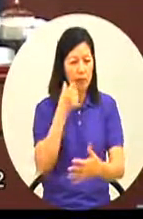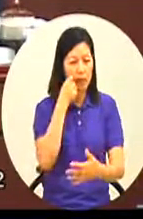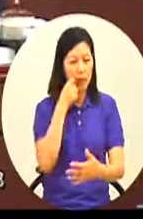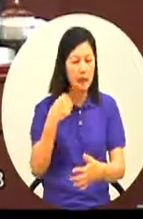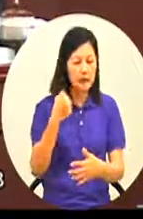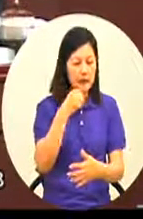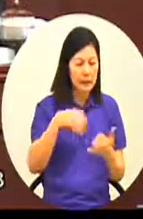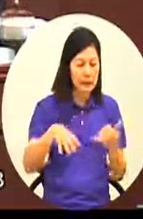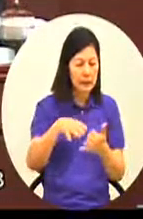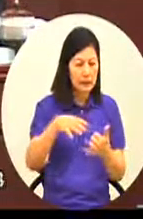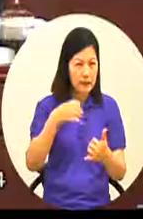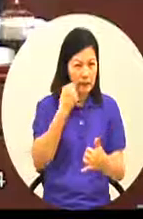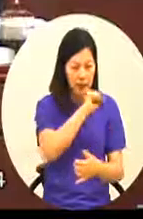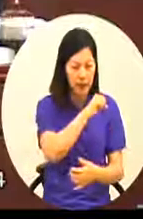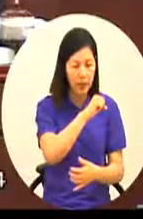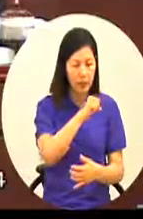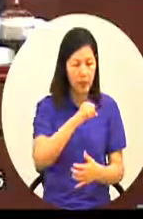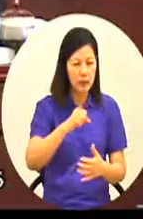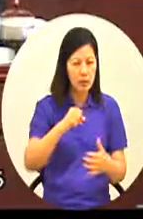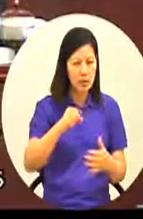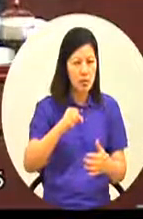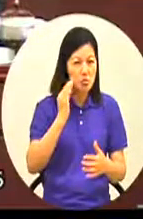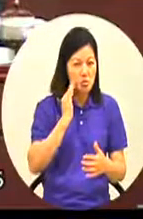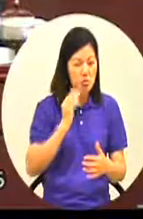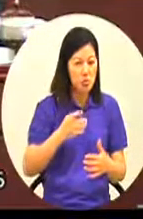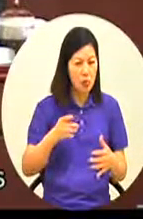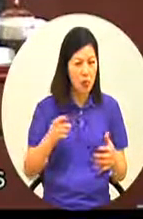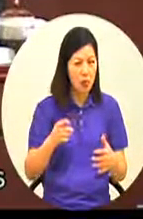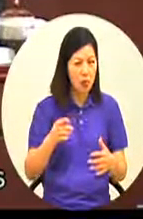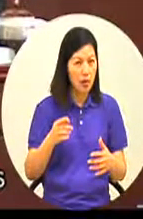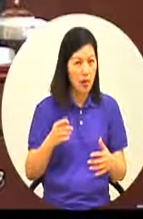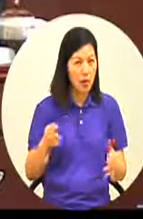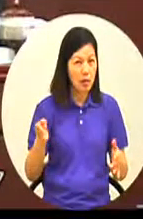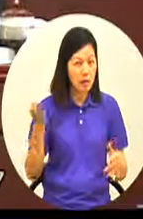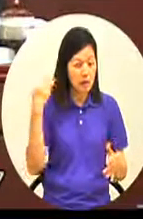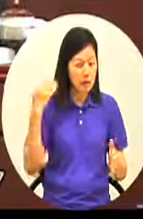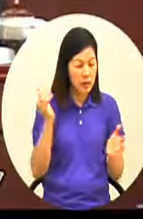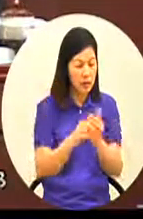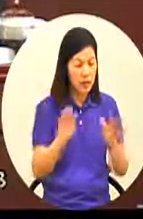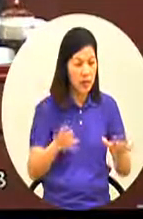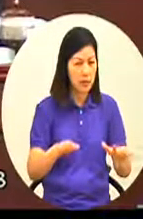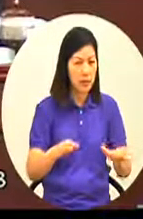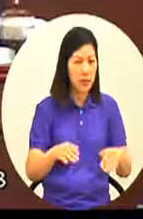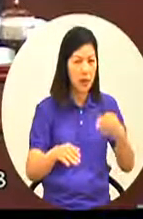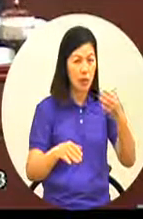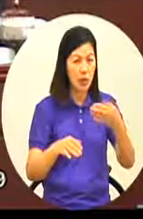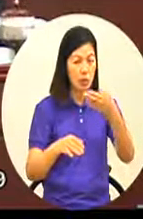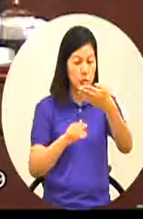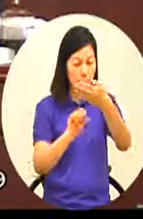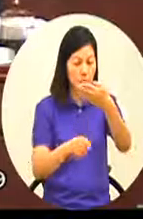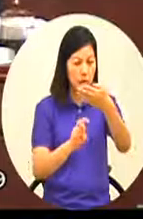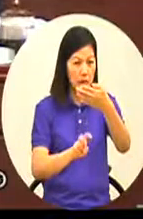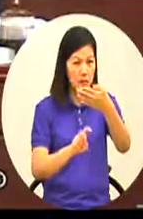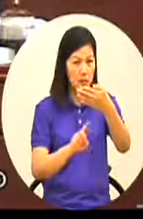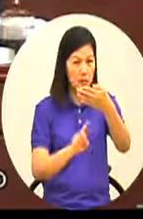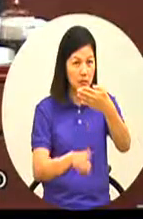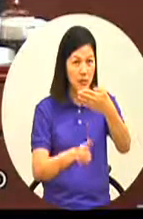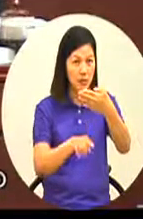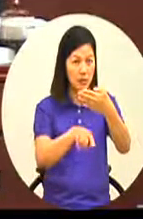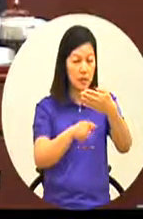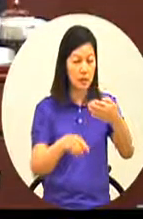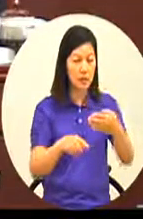以来最大的灾难来说，其实它的比如说9212000多人哈，我想其实那是已经是